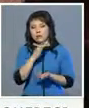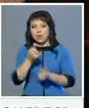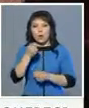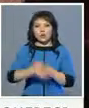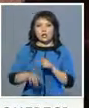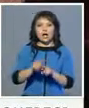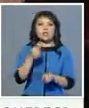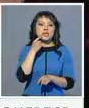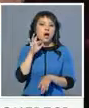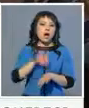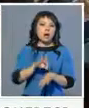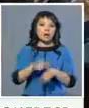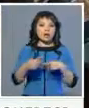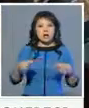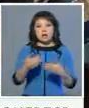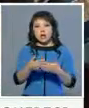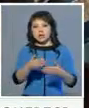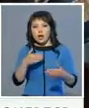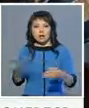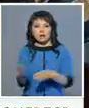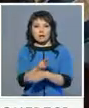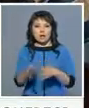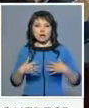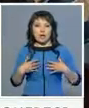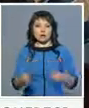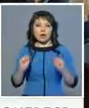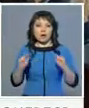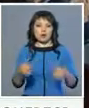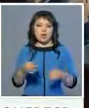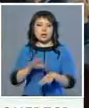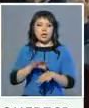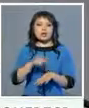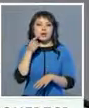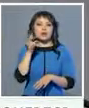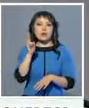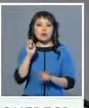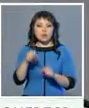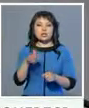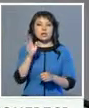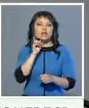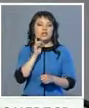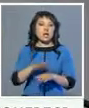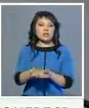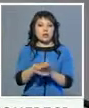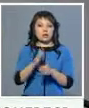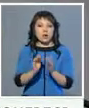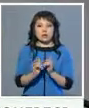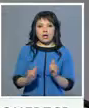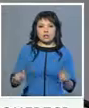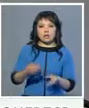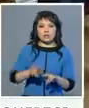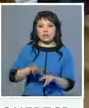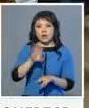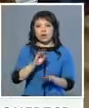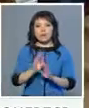бір түйткіл ол тіс ауруларын алдын алу. Мамандардың айтуынша бүгінде тіс ауруына шалдыққандардың дені жасөспірімдер. Елімізде тіс аурумен